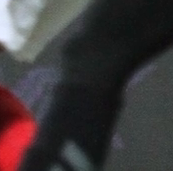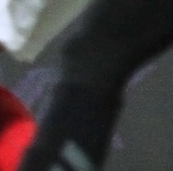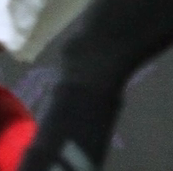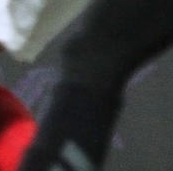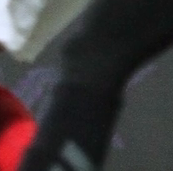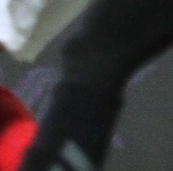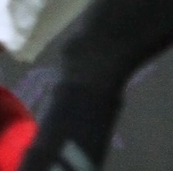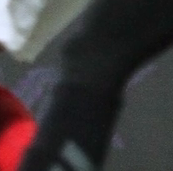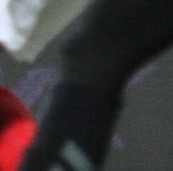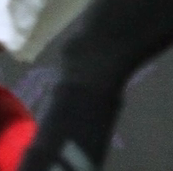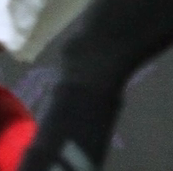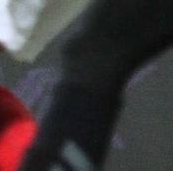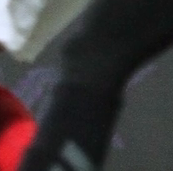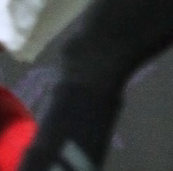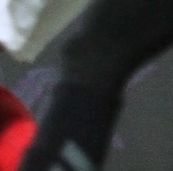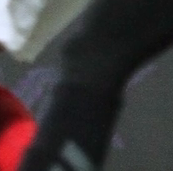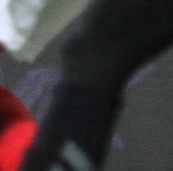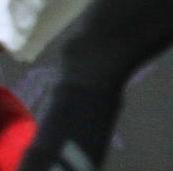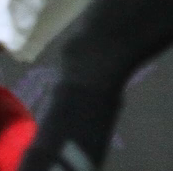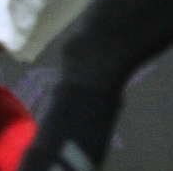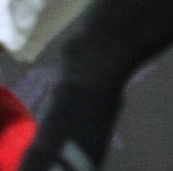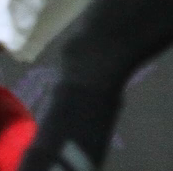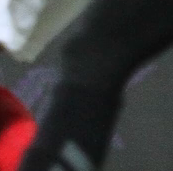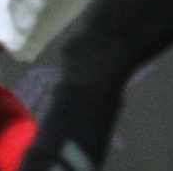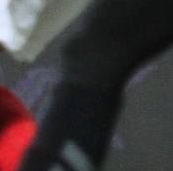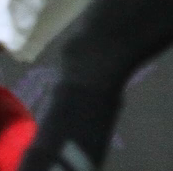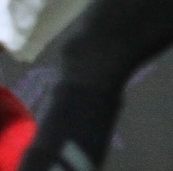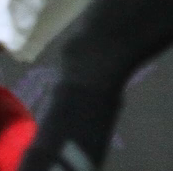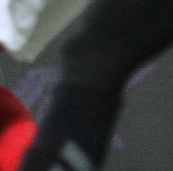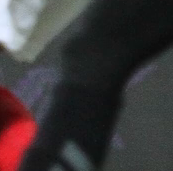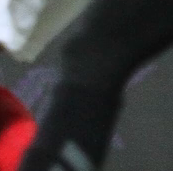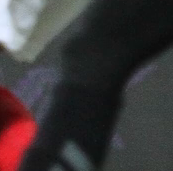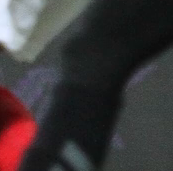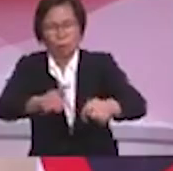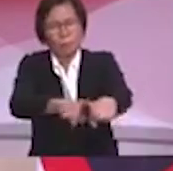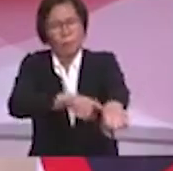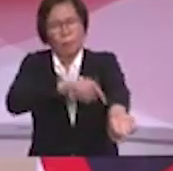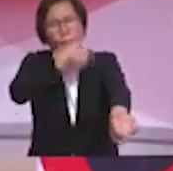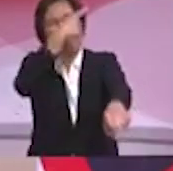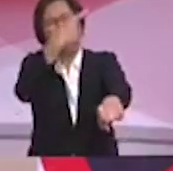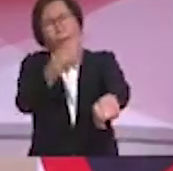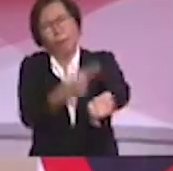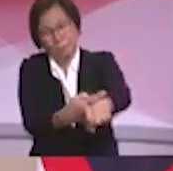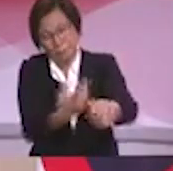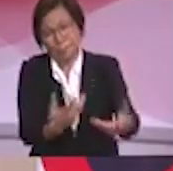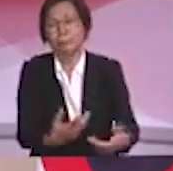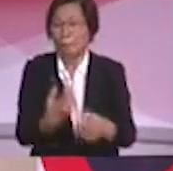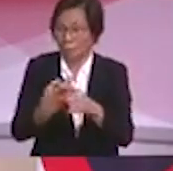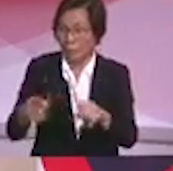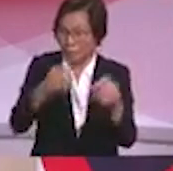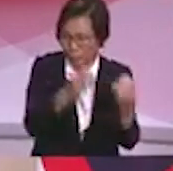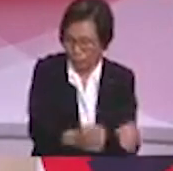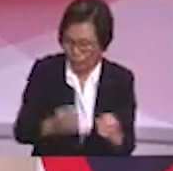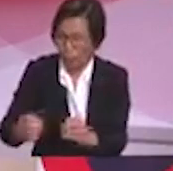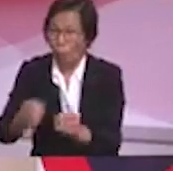8,000 orang, mana-mana yang lebih rendah dengan kawalan penyeliaan sepanjang masa. Walau bagaimanapun, semua